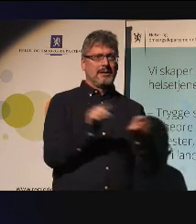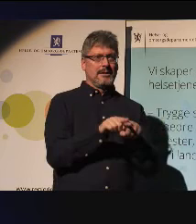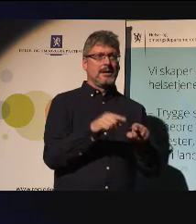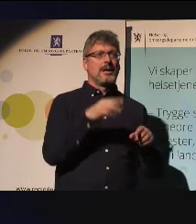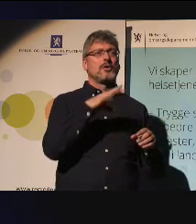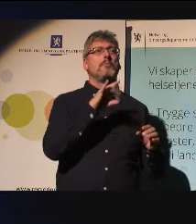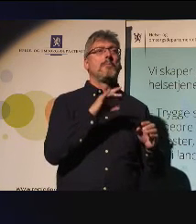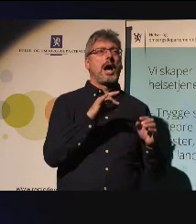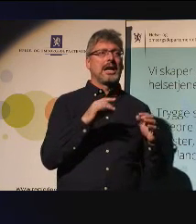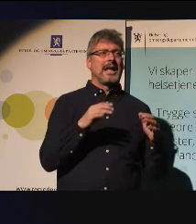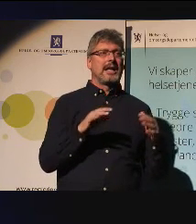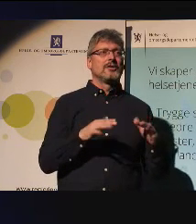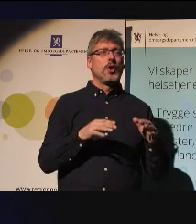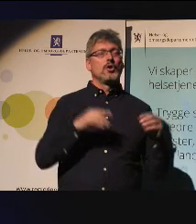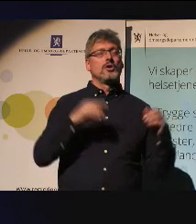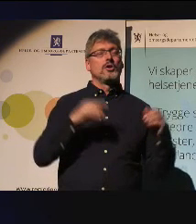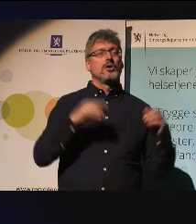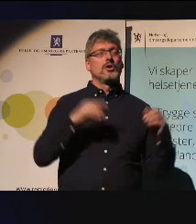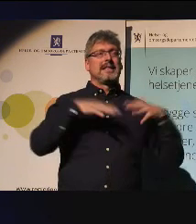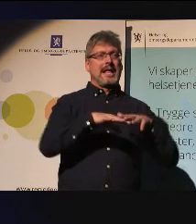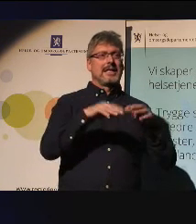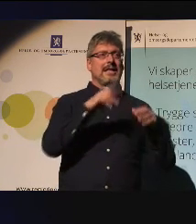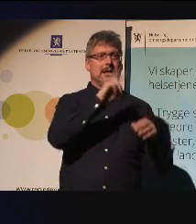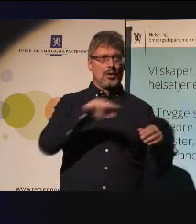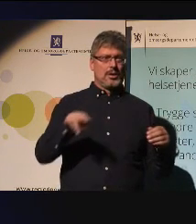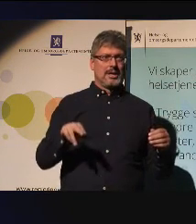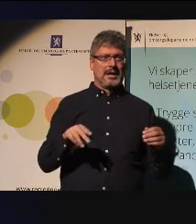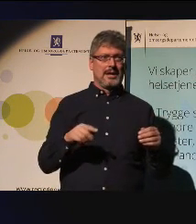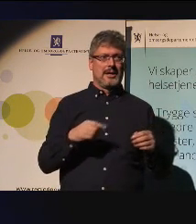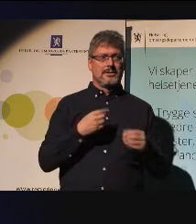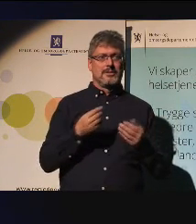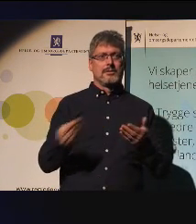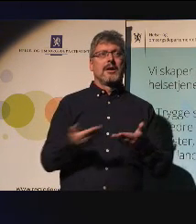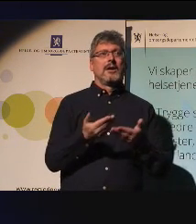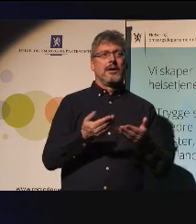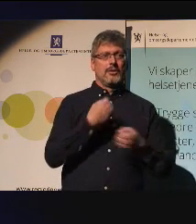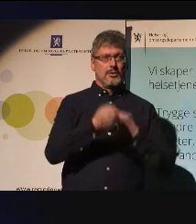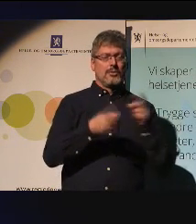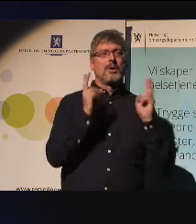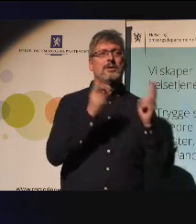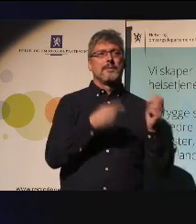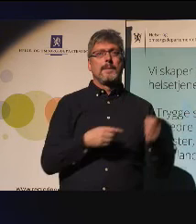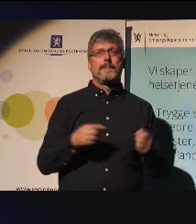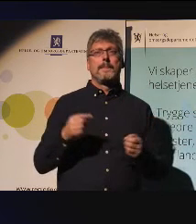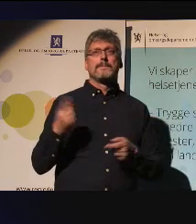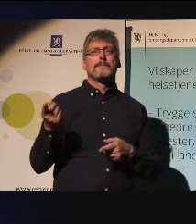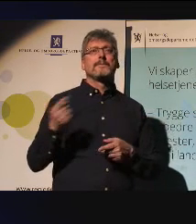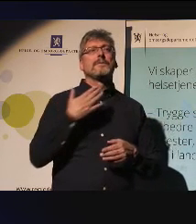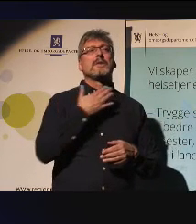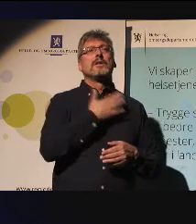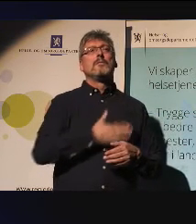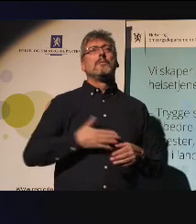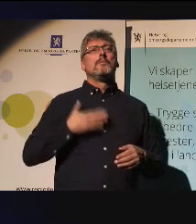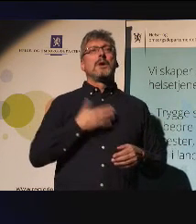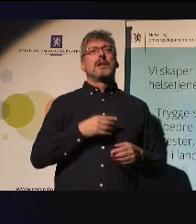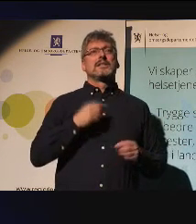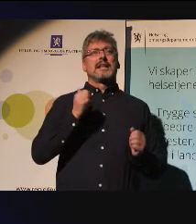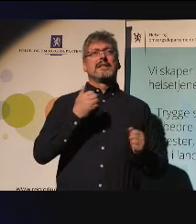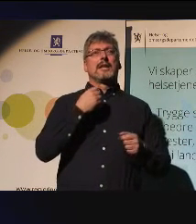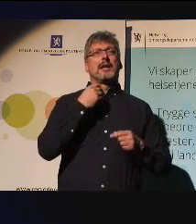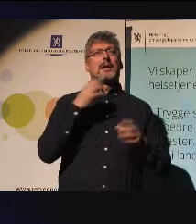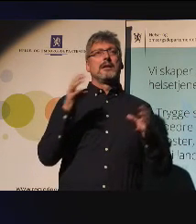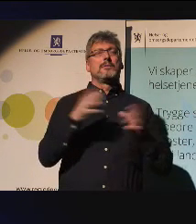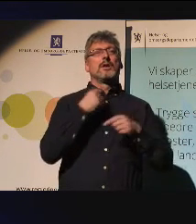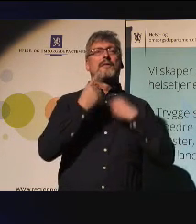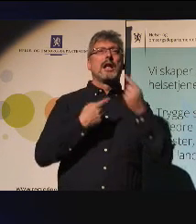i Norge, som bygger på den nederlandske modellen. Bastian Bloom skal fortelle om erfaringen fra